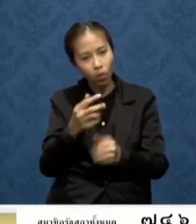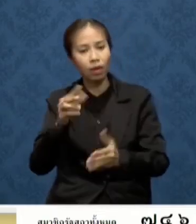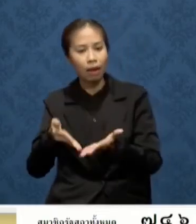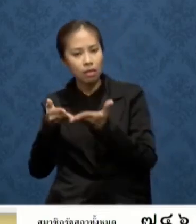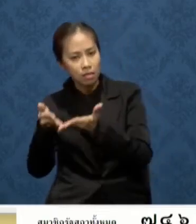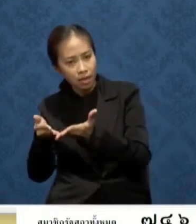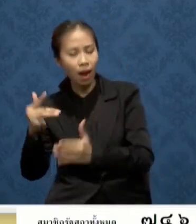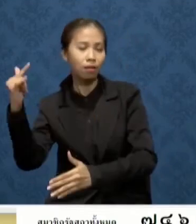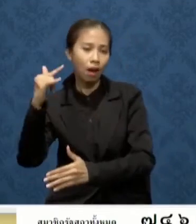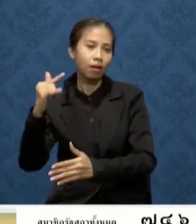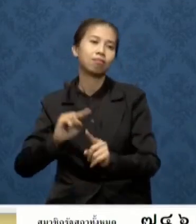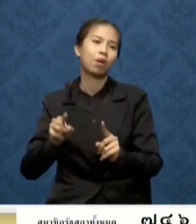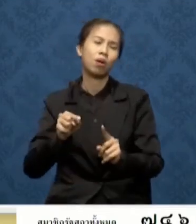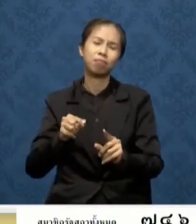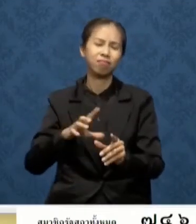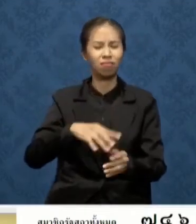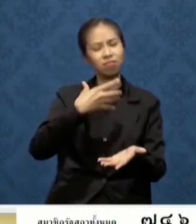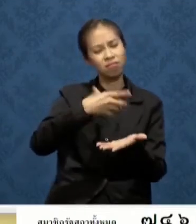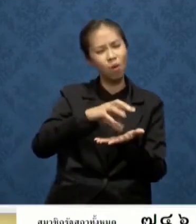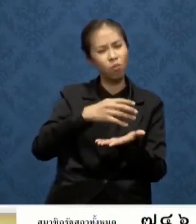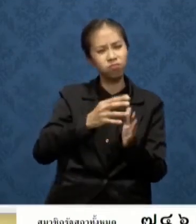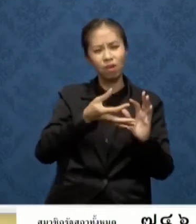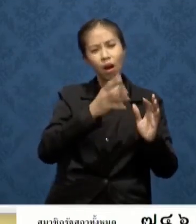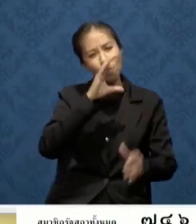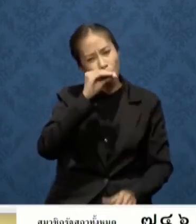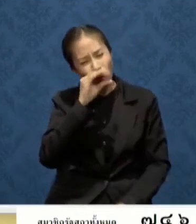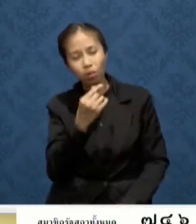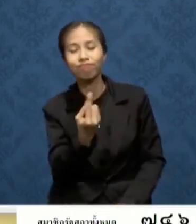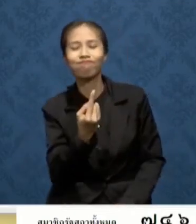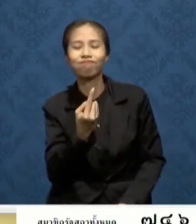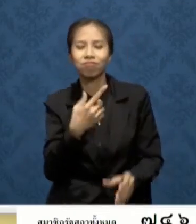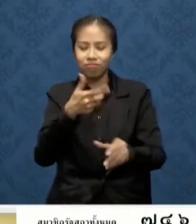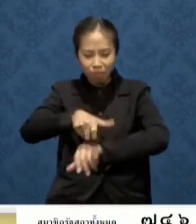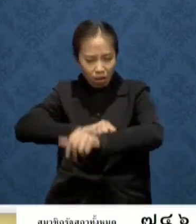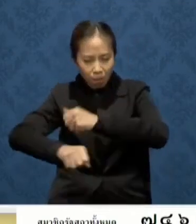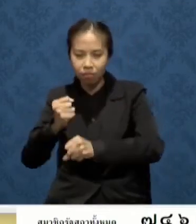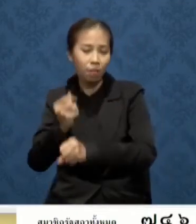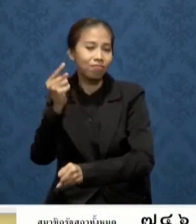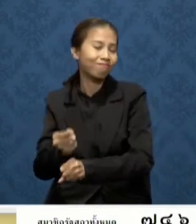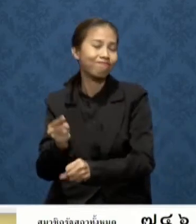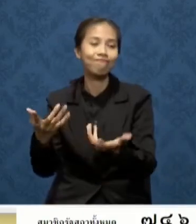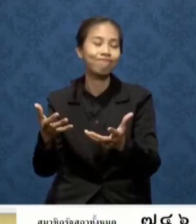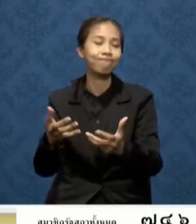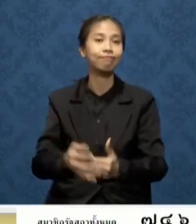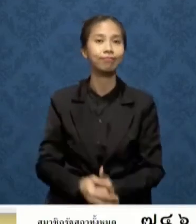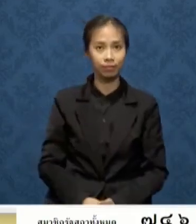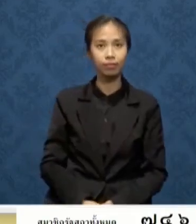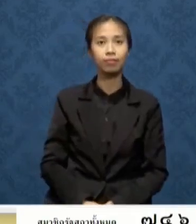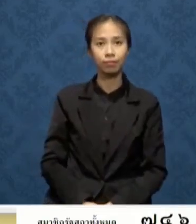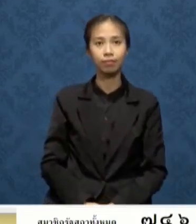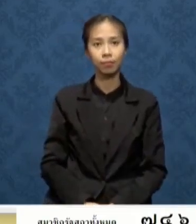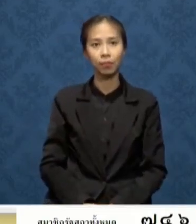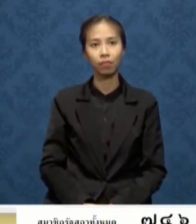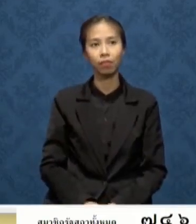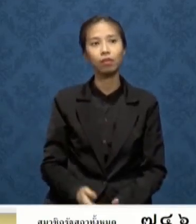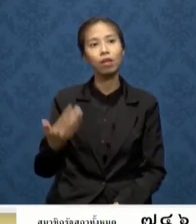แล้ครั กับคำกๆ ลอยๆคืพูดแบบนั้น ใครก็พูดได้ มไม่ได้มีสาร้าอะไรครับแต่ทโพ